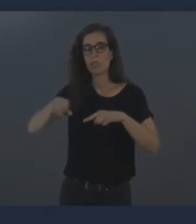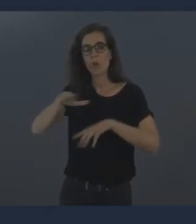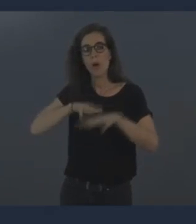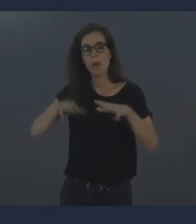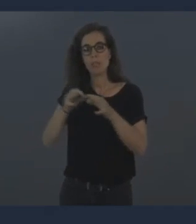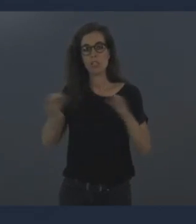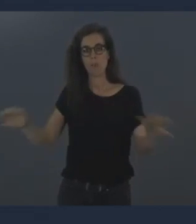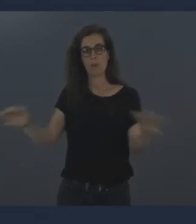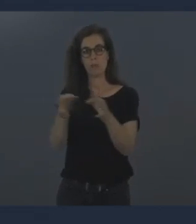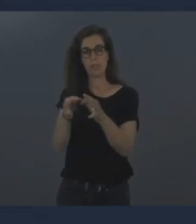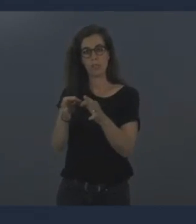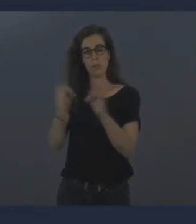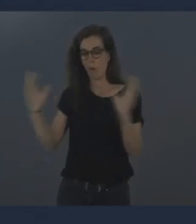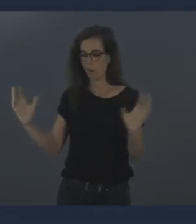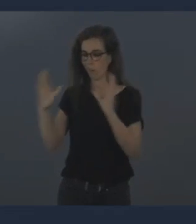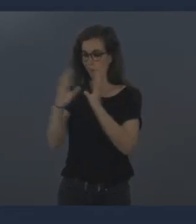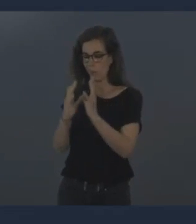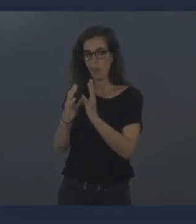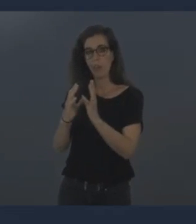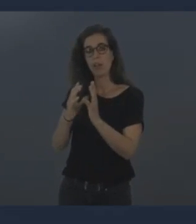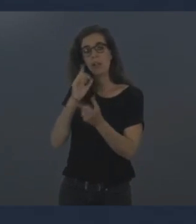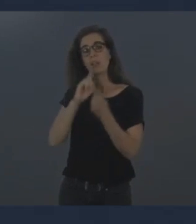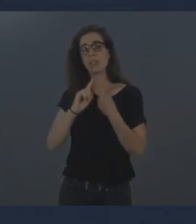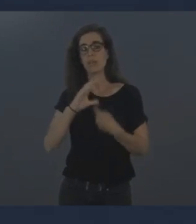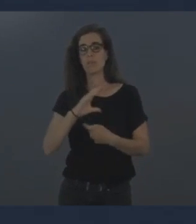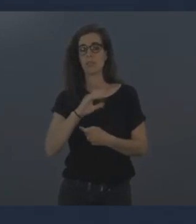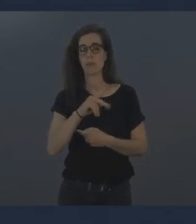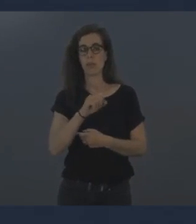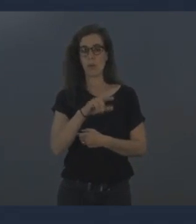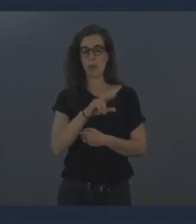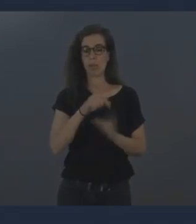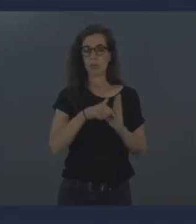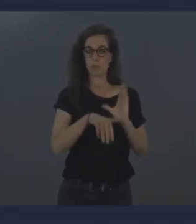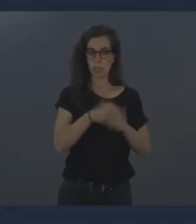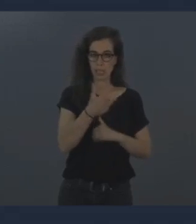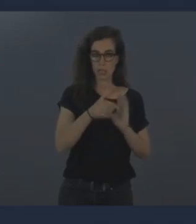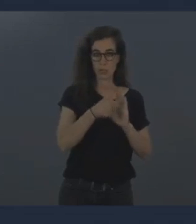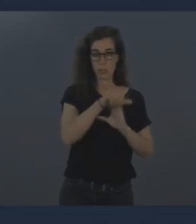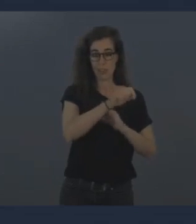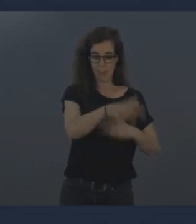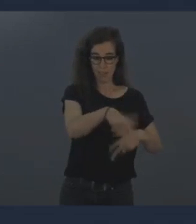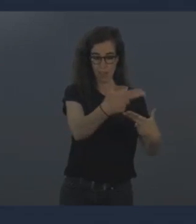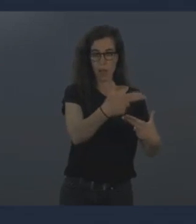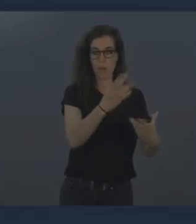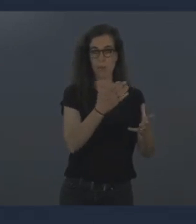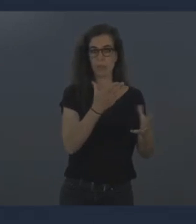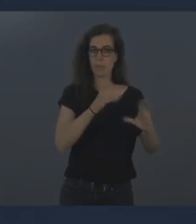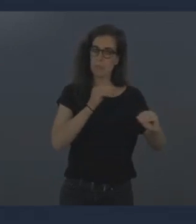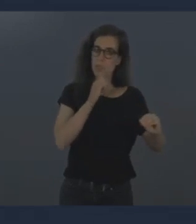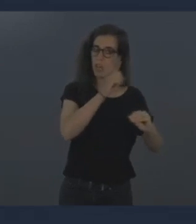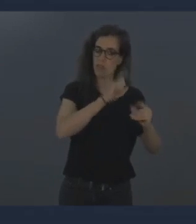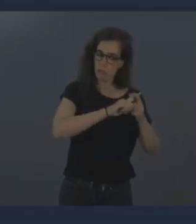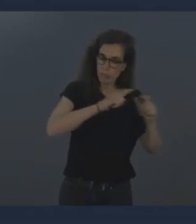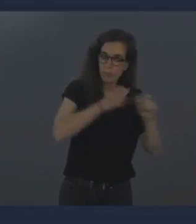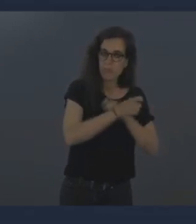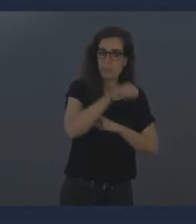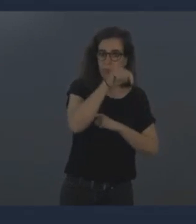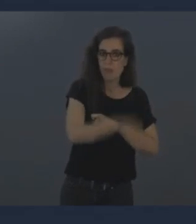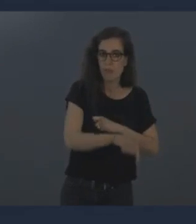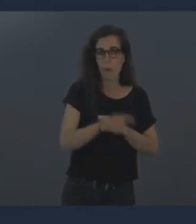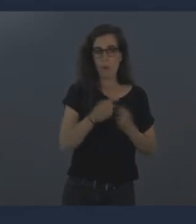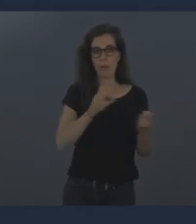au processus de revoyure du CPER 2015-2020 pour mettre les projets à jour, définir les urgences dans